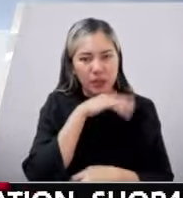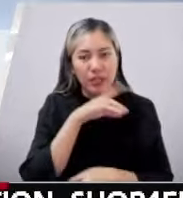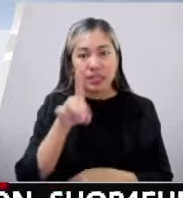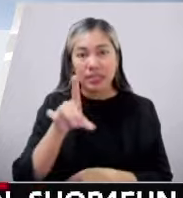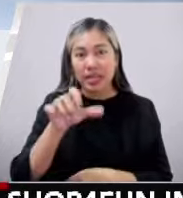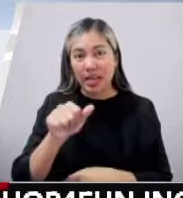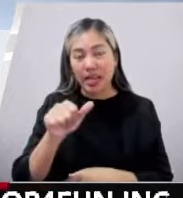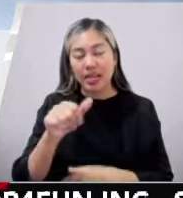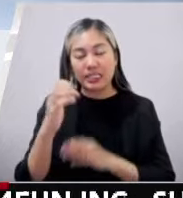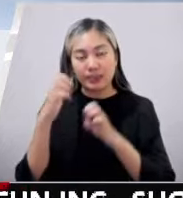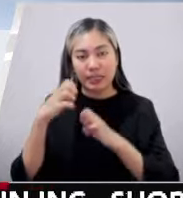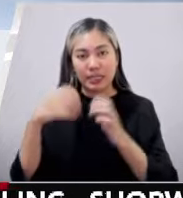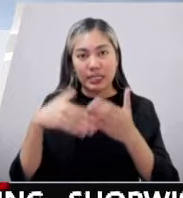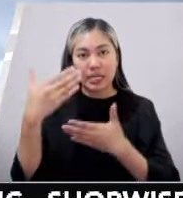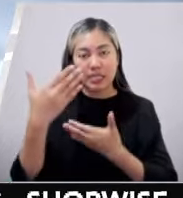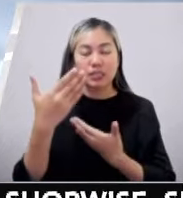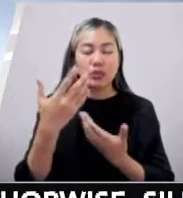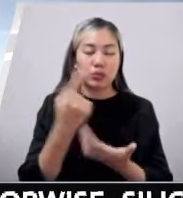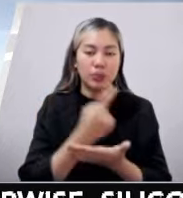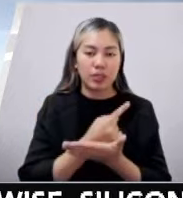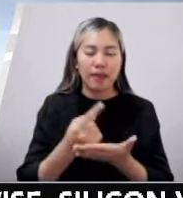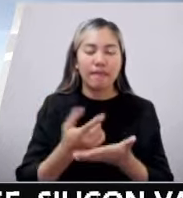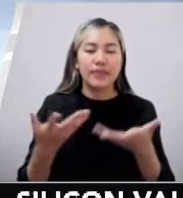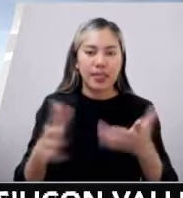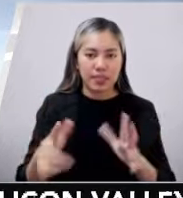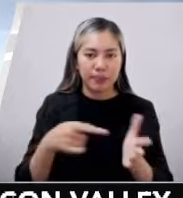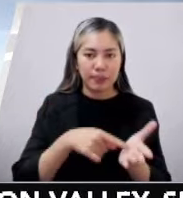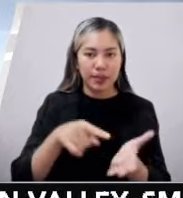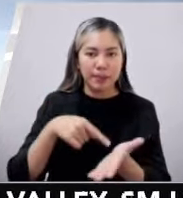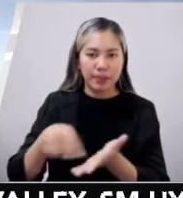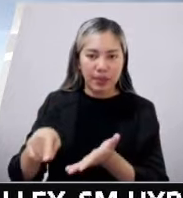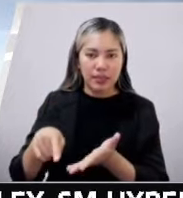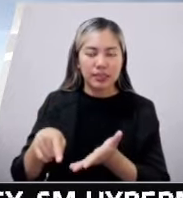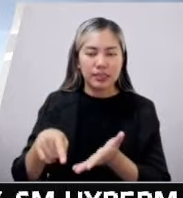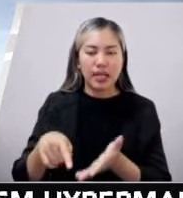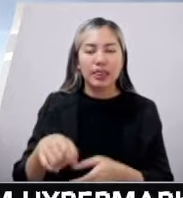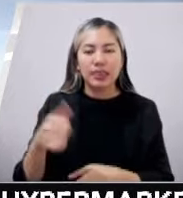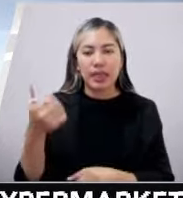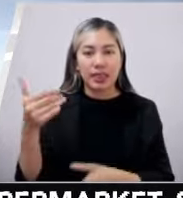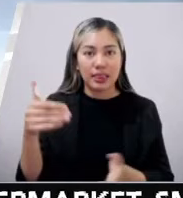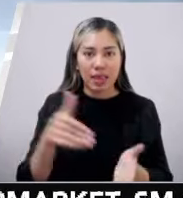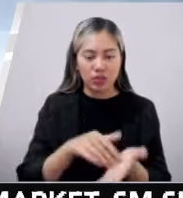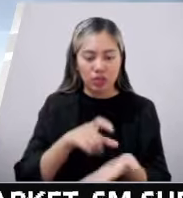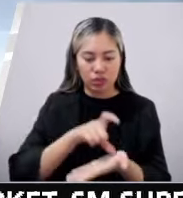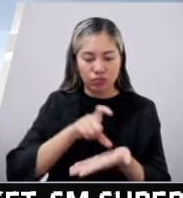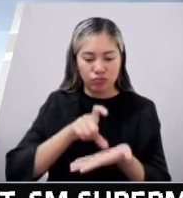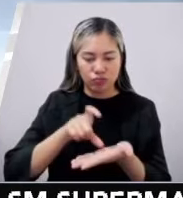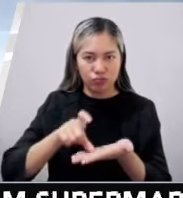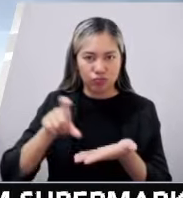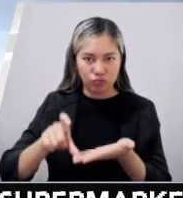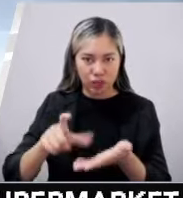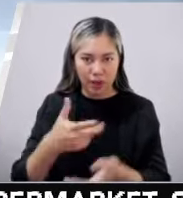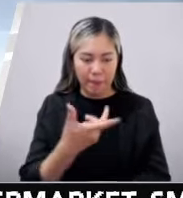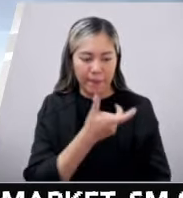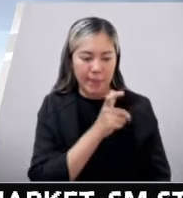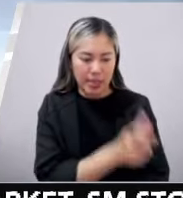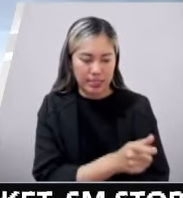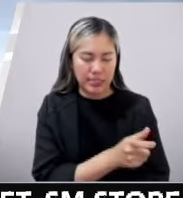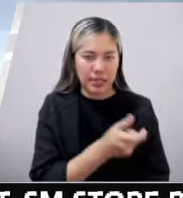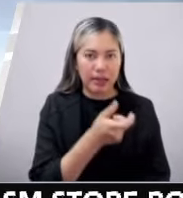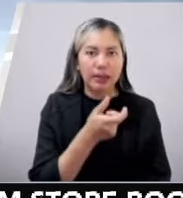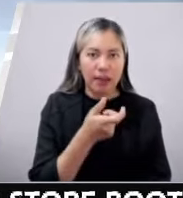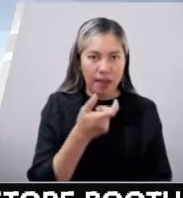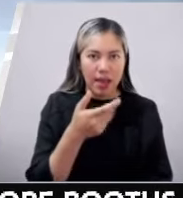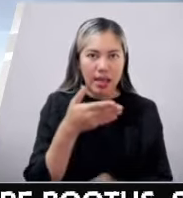ay naipamahagi na ang unang batch ng 10,000 doses ng bakuna kontra ASF. 350 milyon pesos